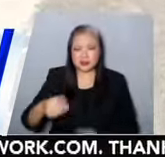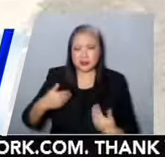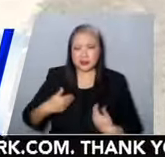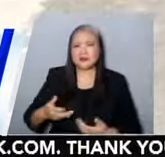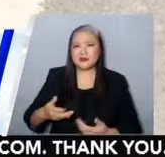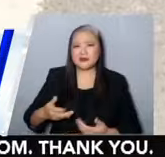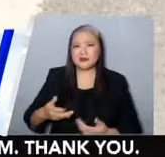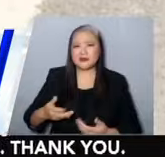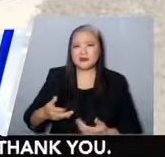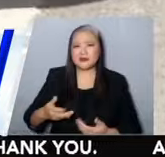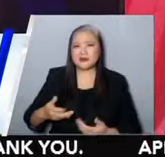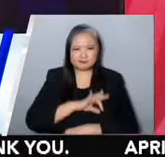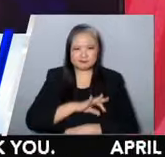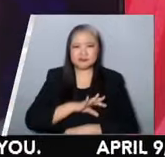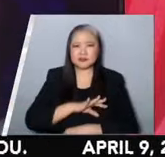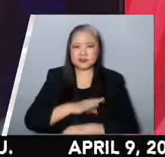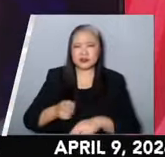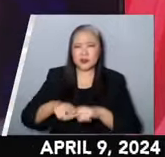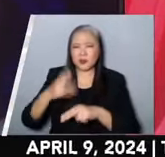matinding init.